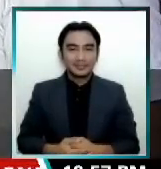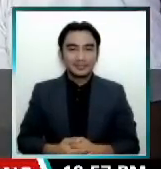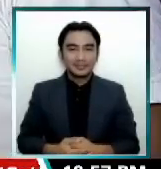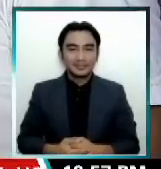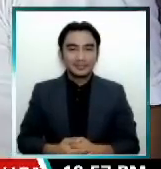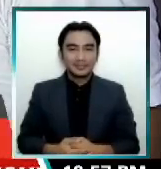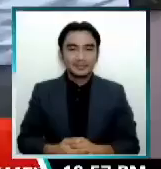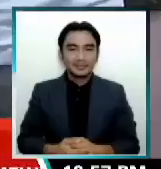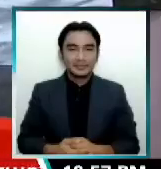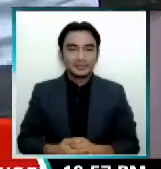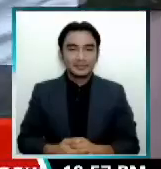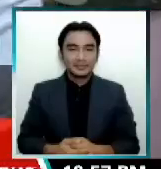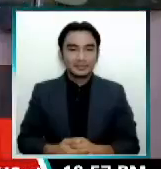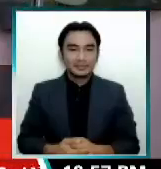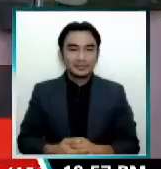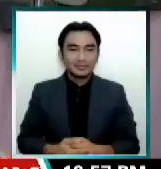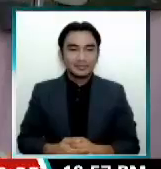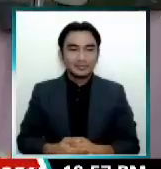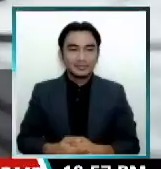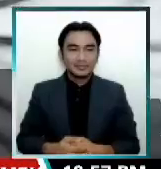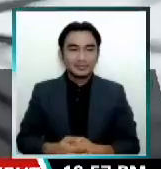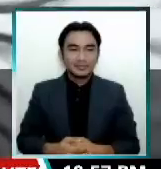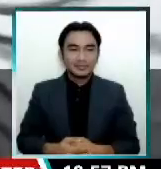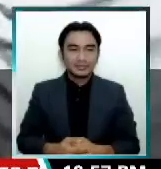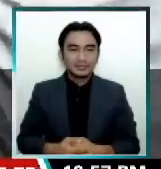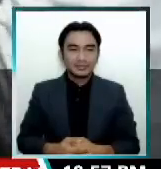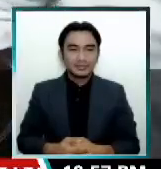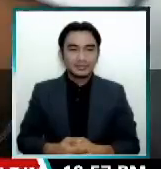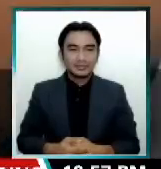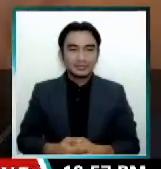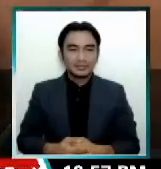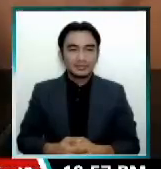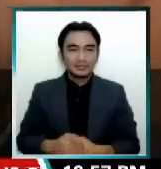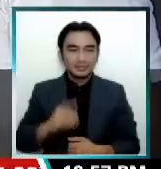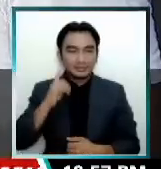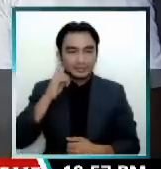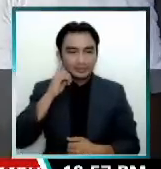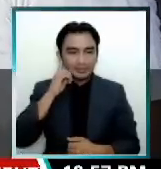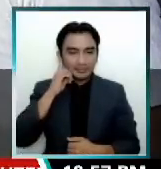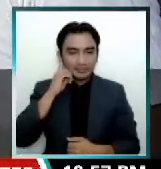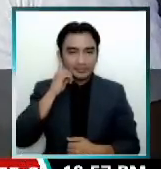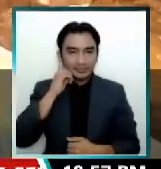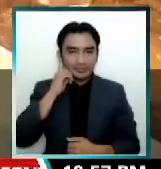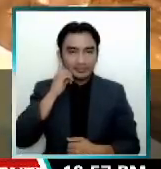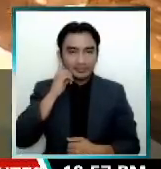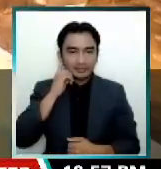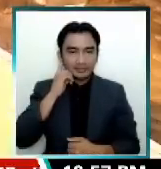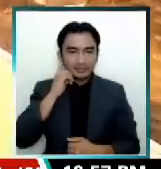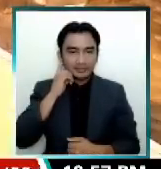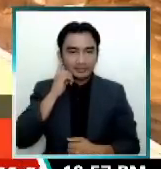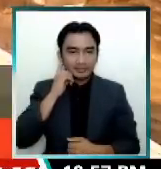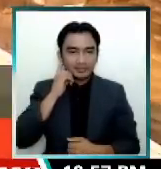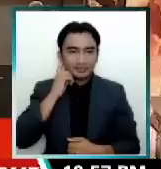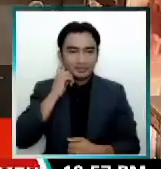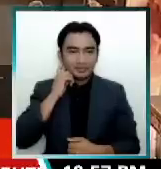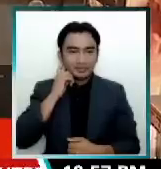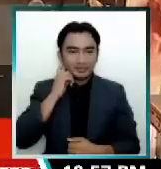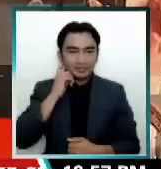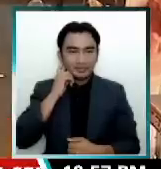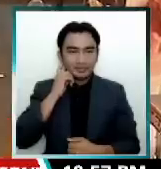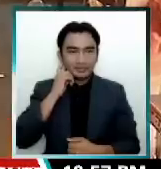Nakita lang din po sa mga YouTube, tapos yun, sinarapan na lang namin yung gawa. Opo, yung timpla. Ako dalawang beses na akong